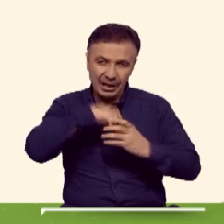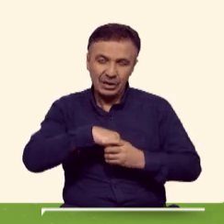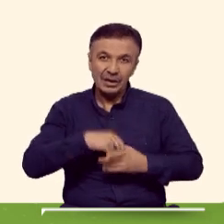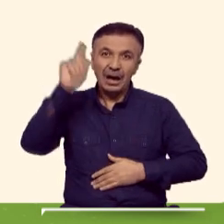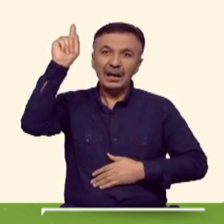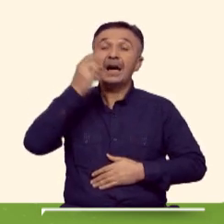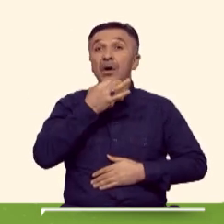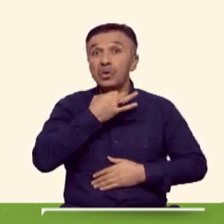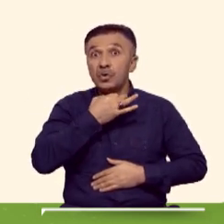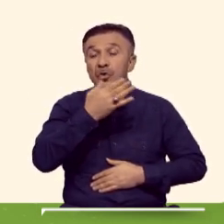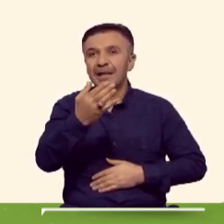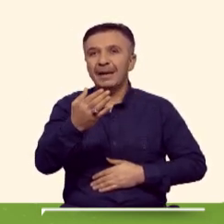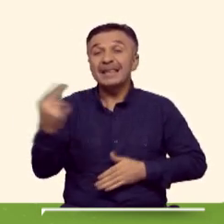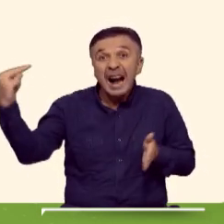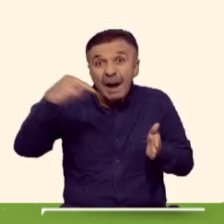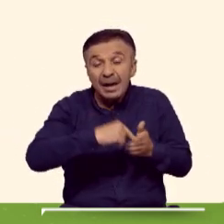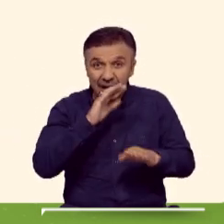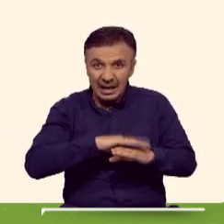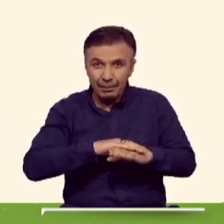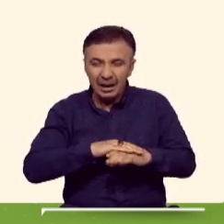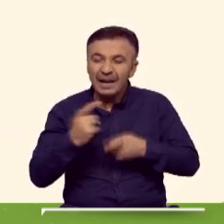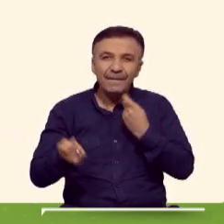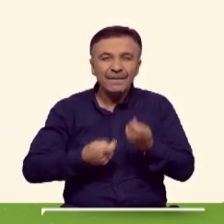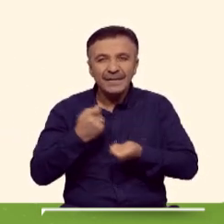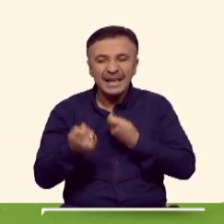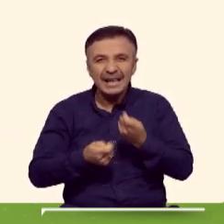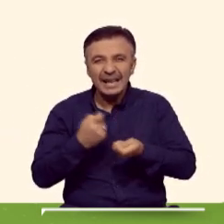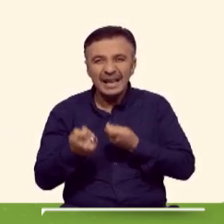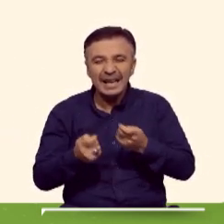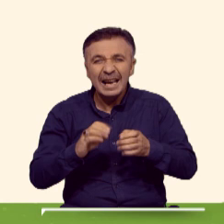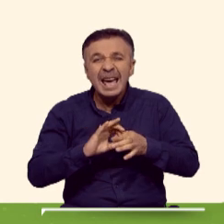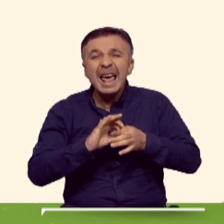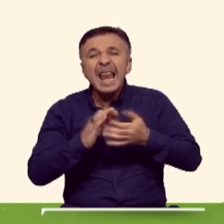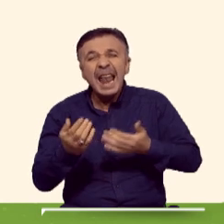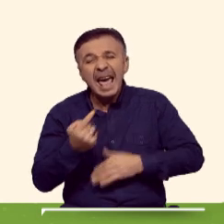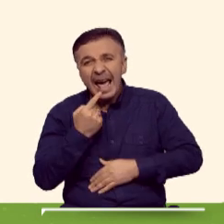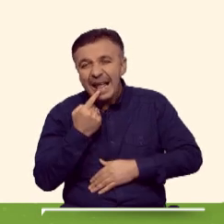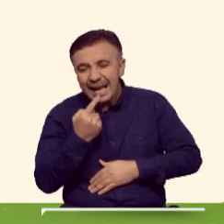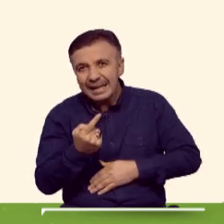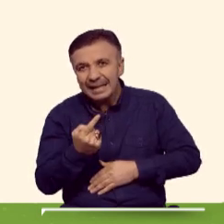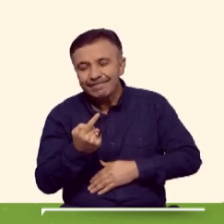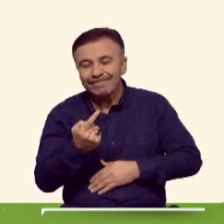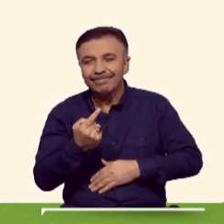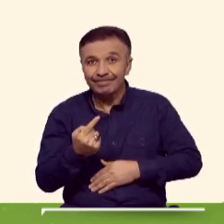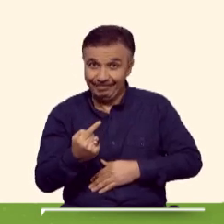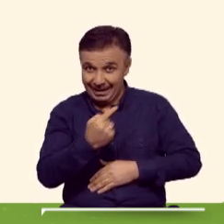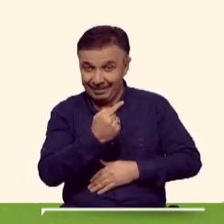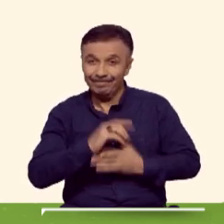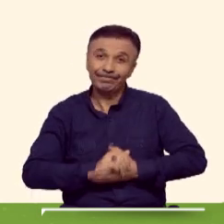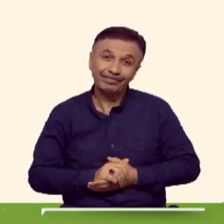ona şükretmek maksadıyla yapılan fiilleri ifade eden kavram aşağıdakilerden